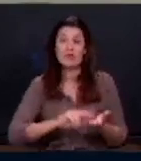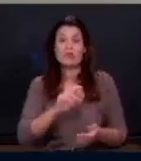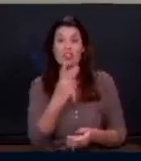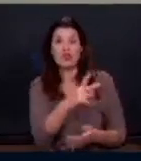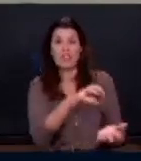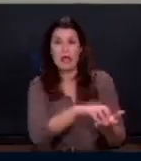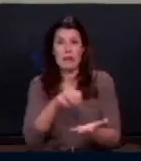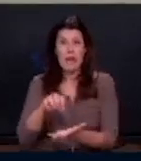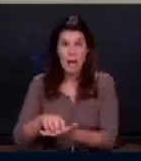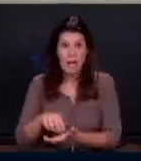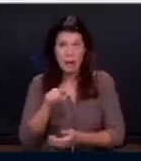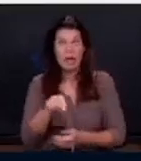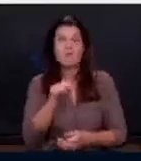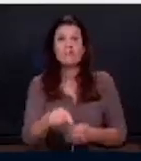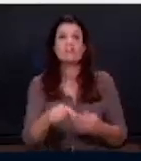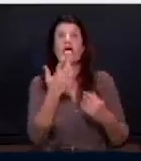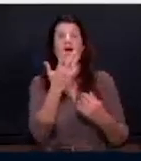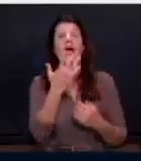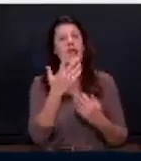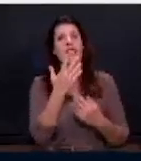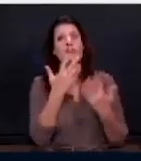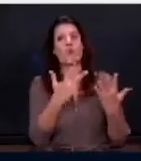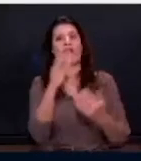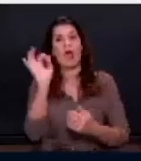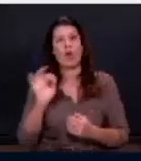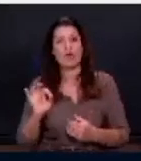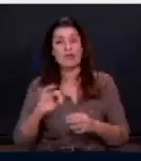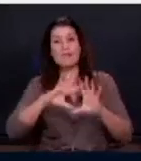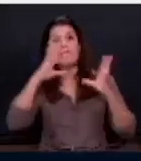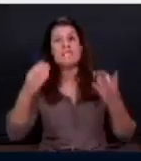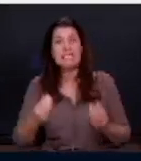בכ-8% מסך תגליות הגז שמול חופי ישראל.